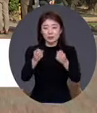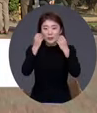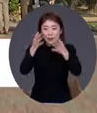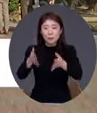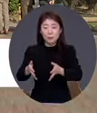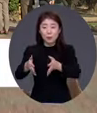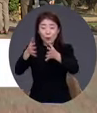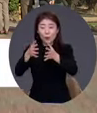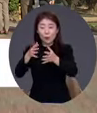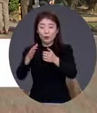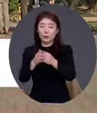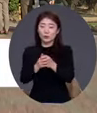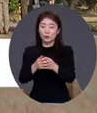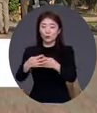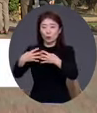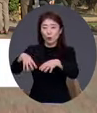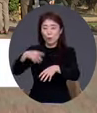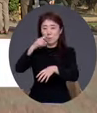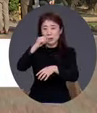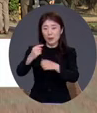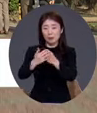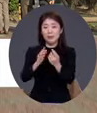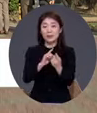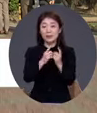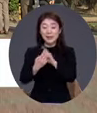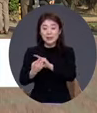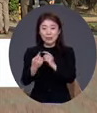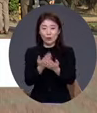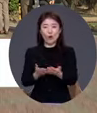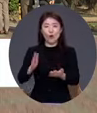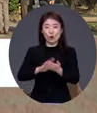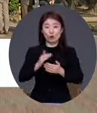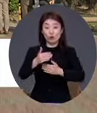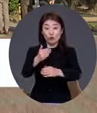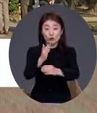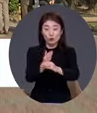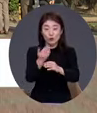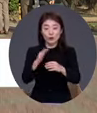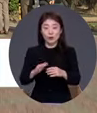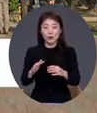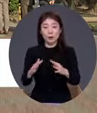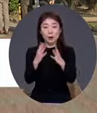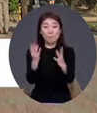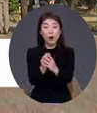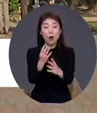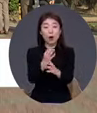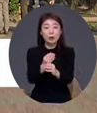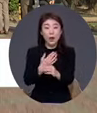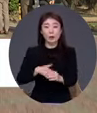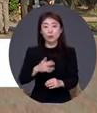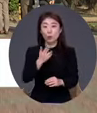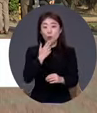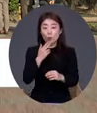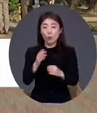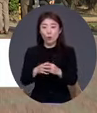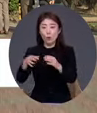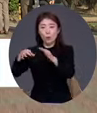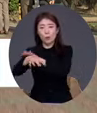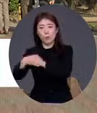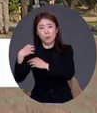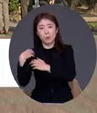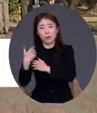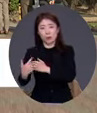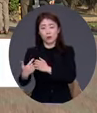있습니다 하지만 사업의 기관이 불투명하고 역시나 없대 분담금을 감당해야 해서 반대하는 주민들의